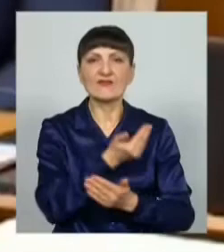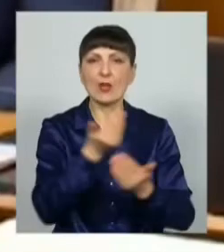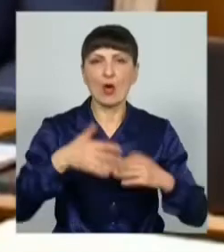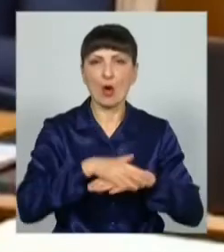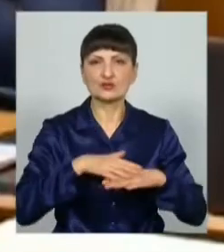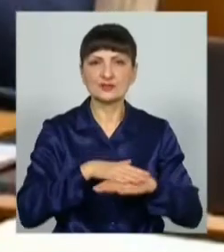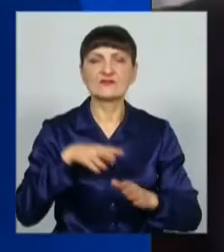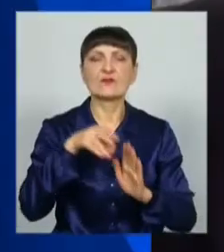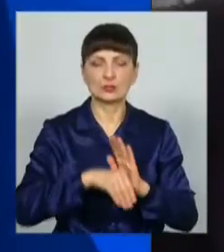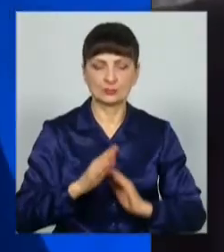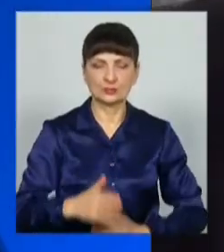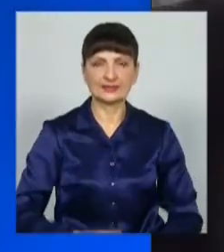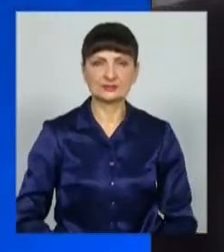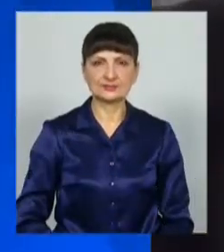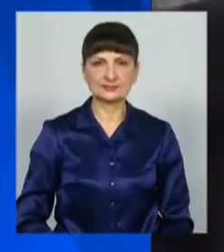мнения.